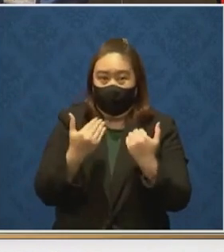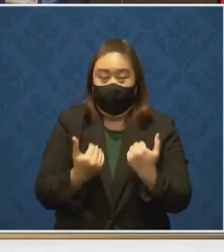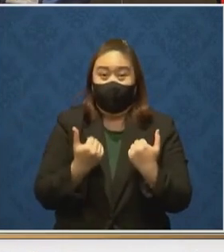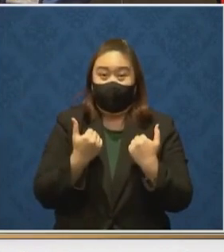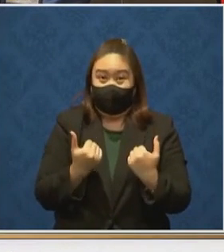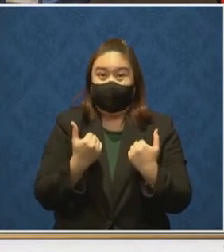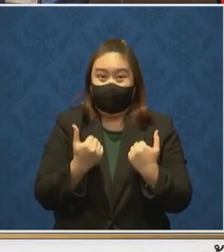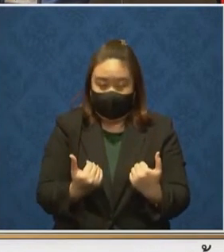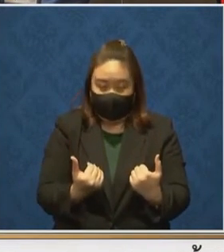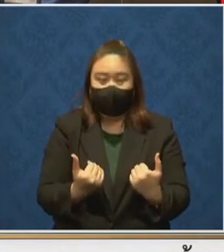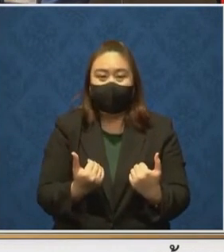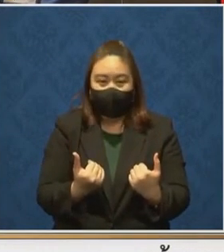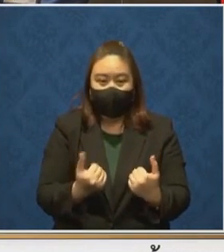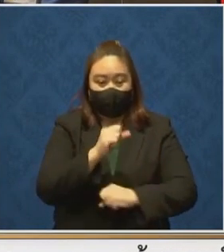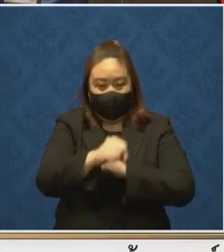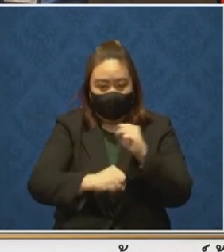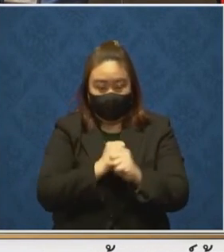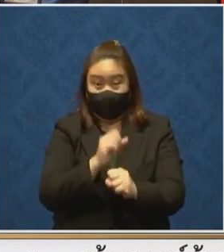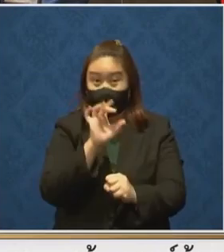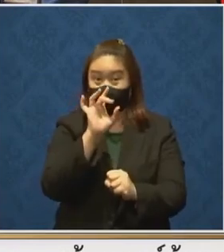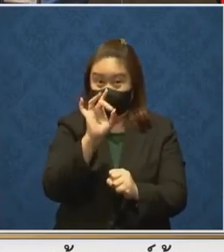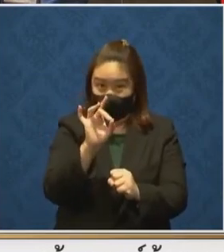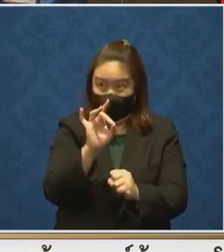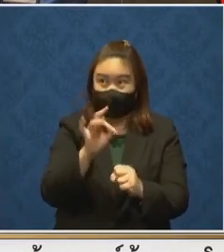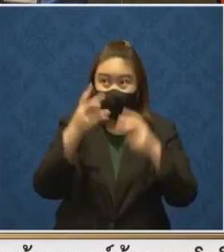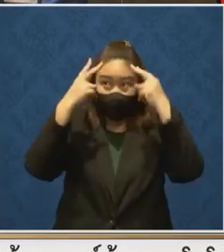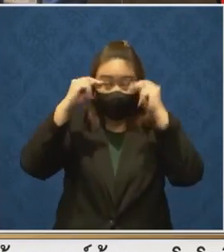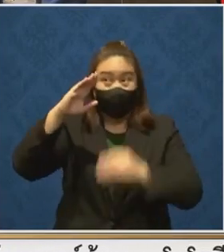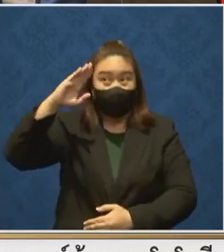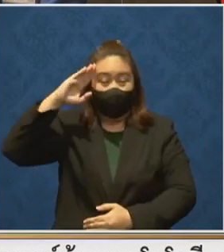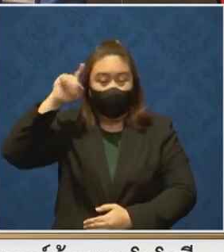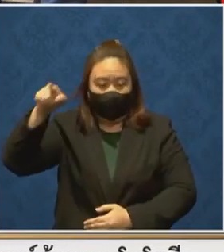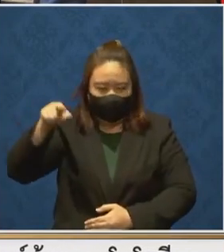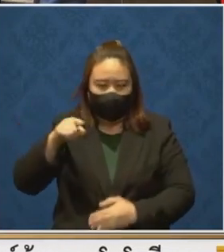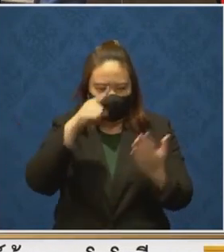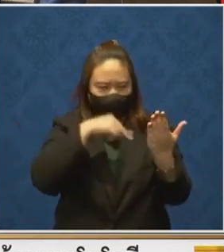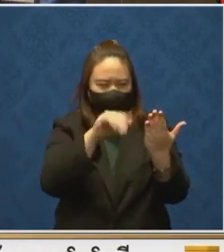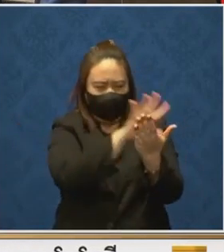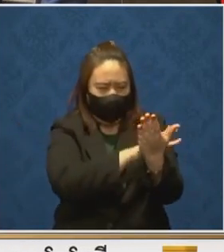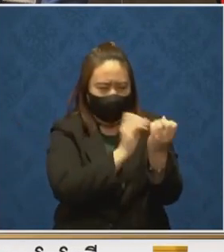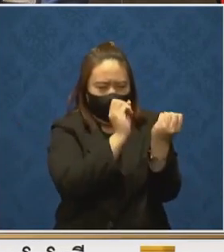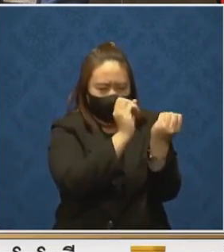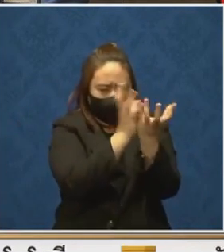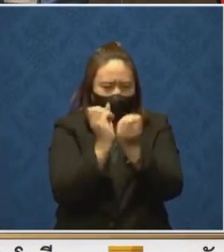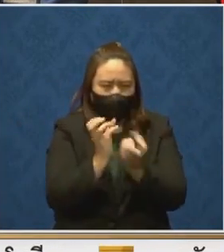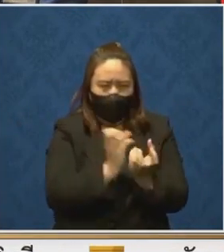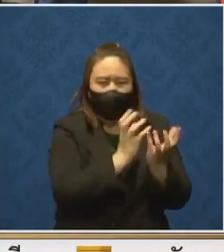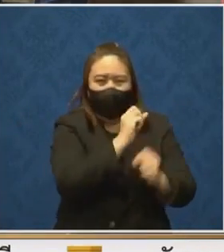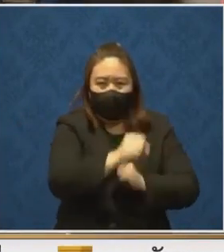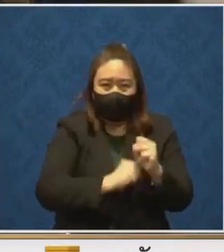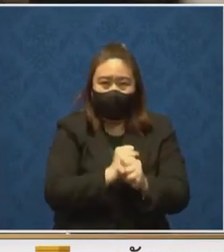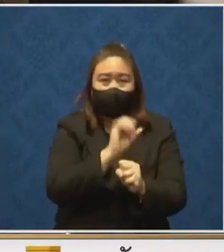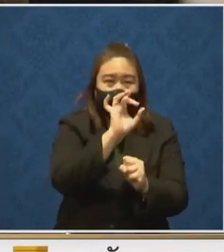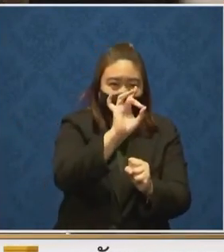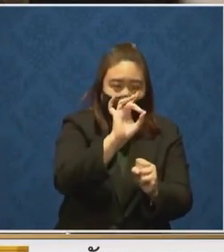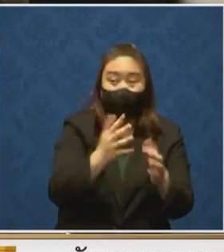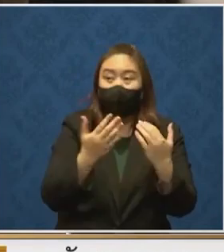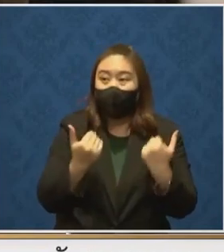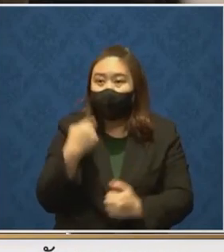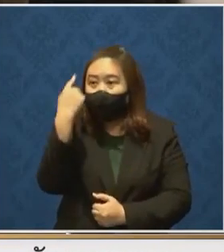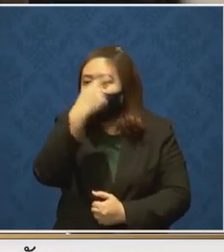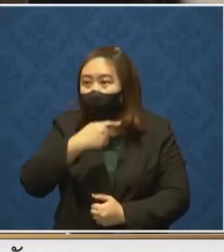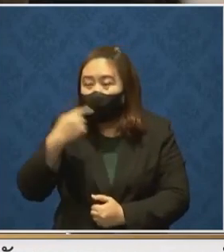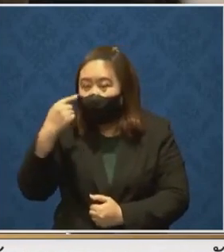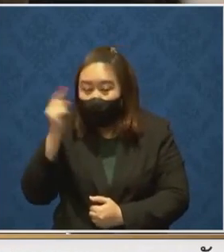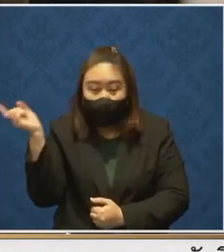เสียหายที่เกิดขึ้นตลอด 8 ปีที่ประยุติได้พูดีู่ดยำประเทศเอาไ้ตอนนี้เจ้ใครกับมาสักคนก็